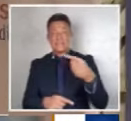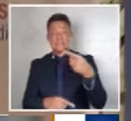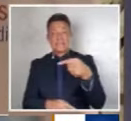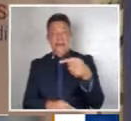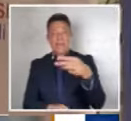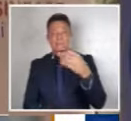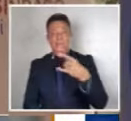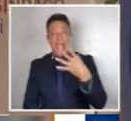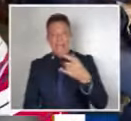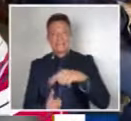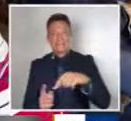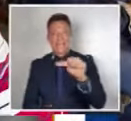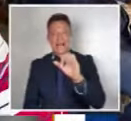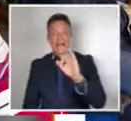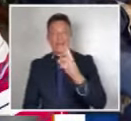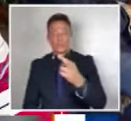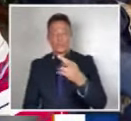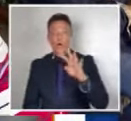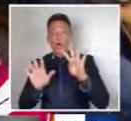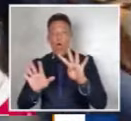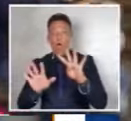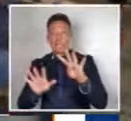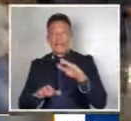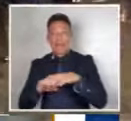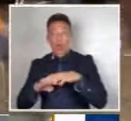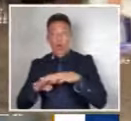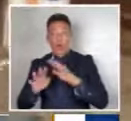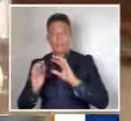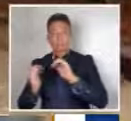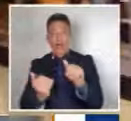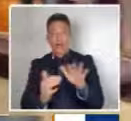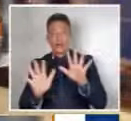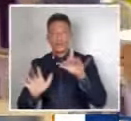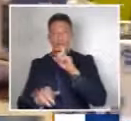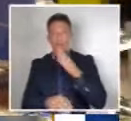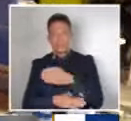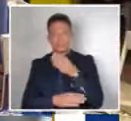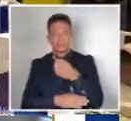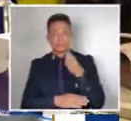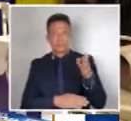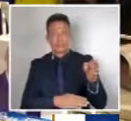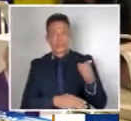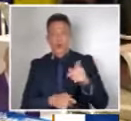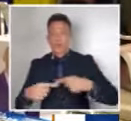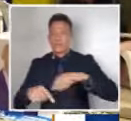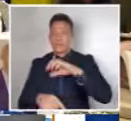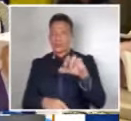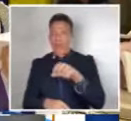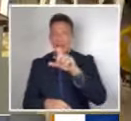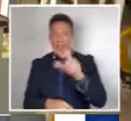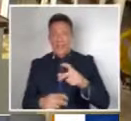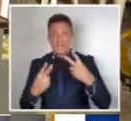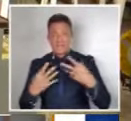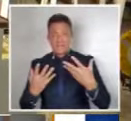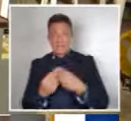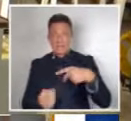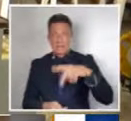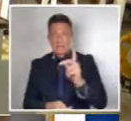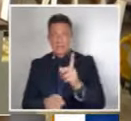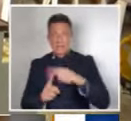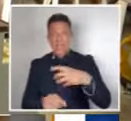via, Nove Rioni e Borghi in 10 giorni. Il consigliere regionale di Italia Viva, un lungo trascorso con il PD, anche da assessore della Giunta